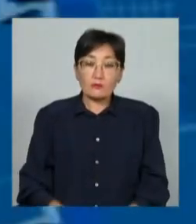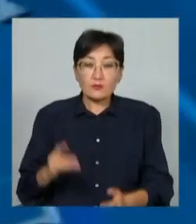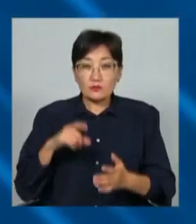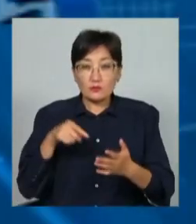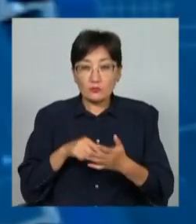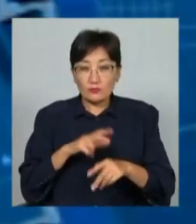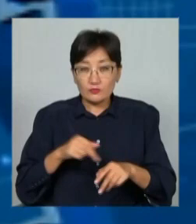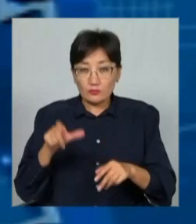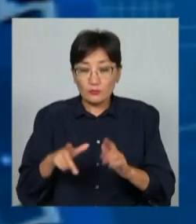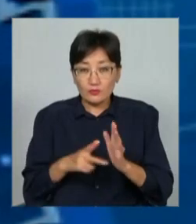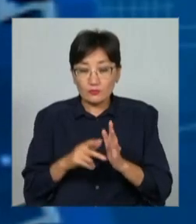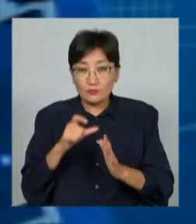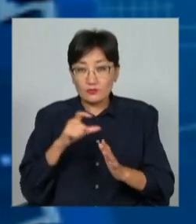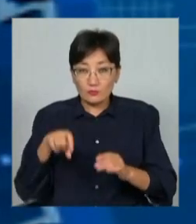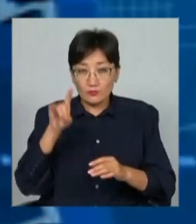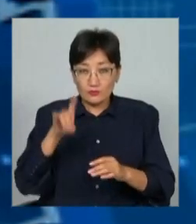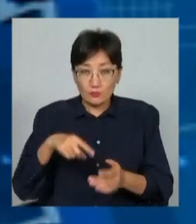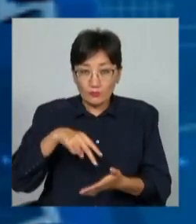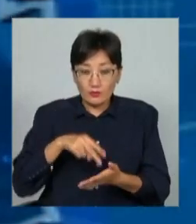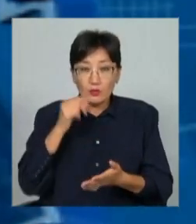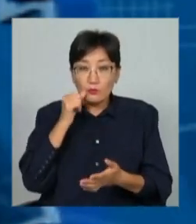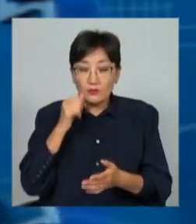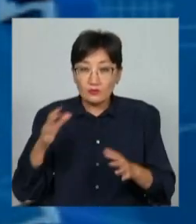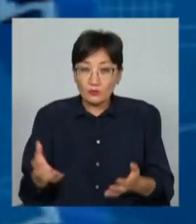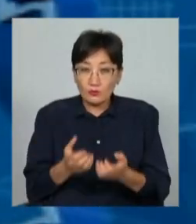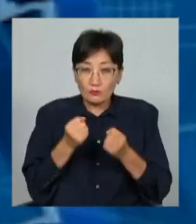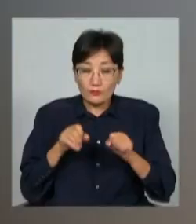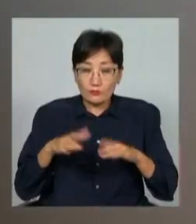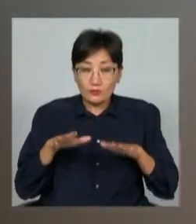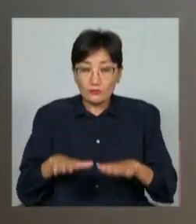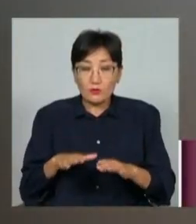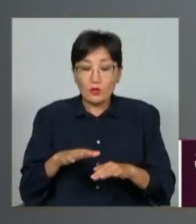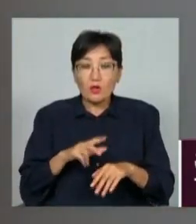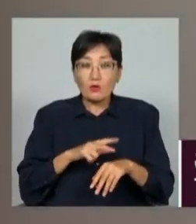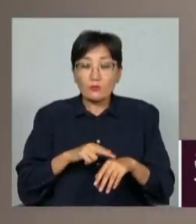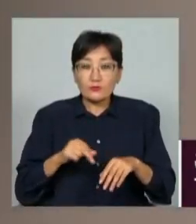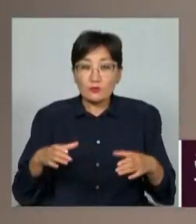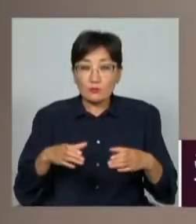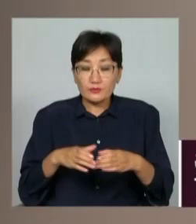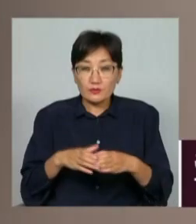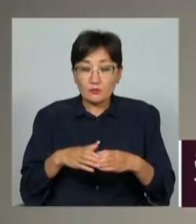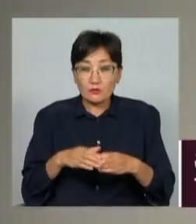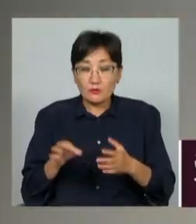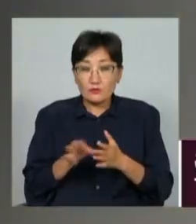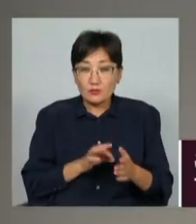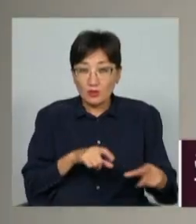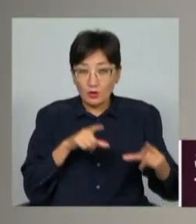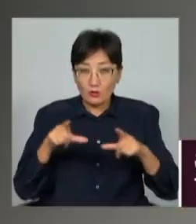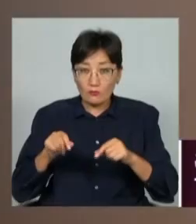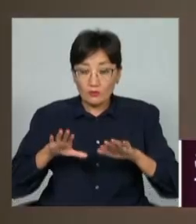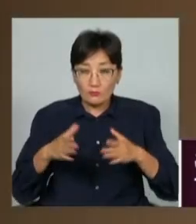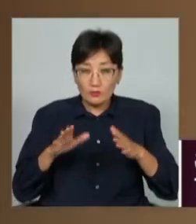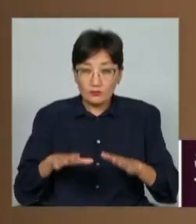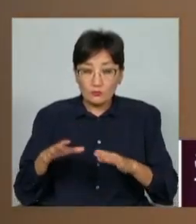Елордада полицейлер 8-ші қабаттағы терезеде тұрған ер азаматты құтқарды. Оқиға орнына патрульдік полиция полкінің наряды жедел жеткен. Қайғылы